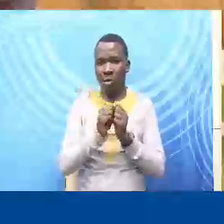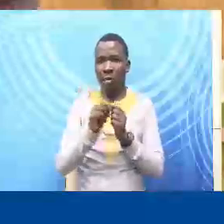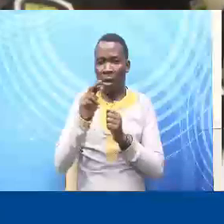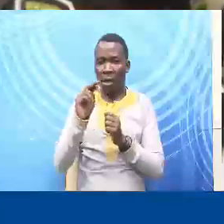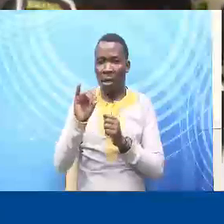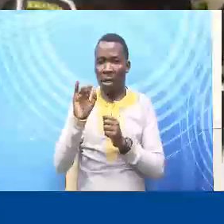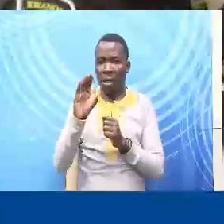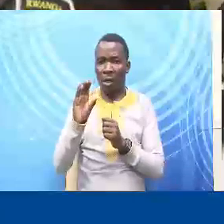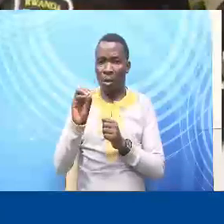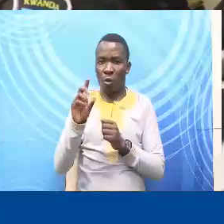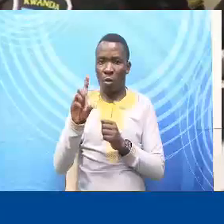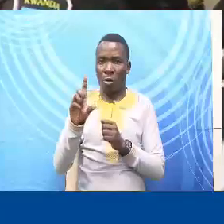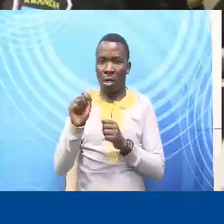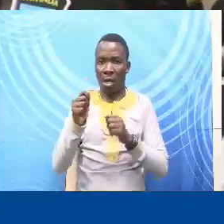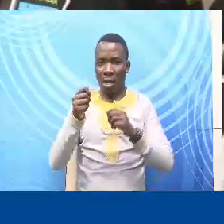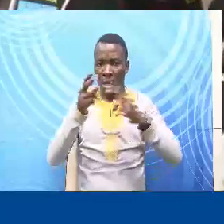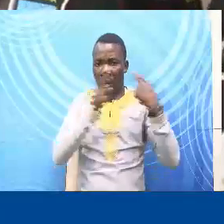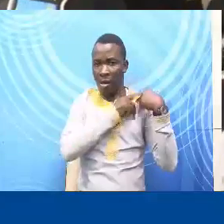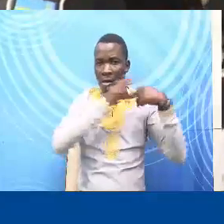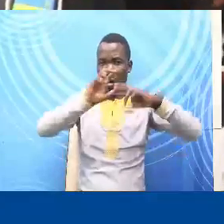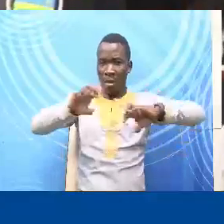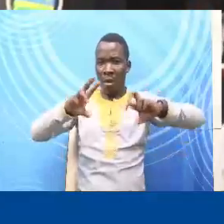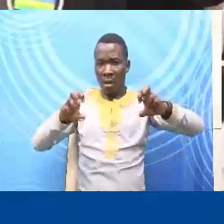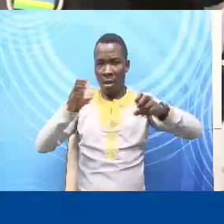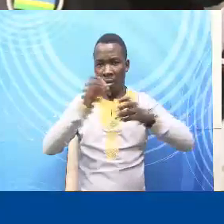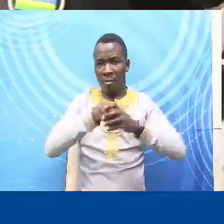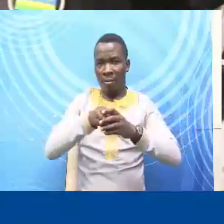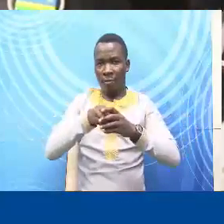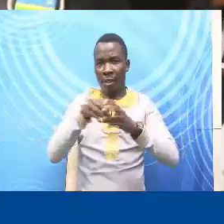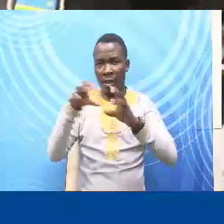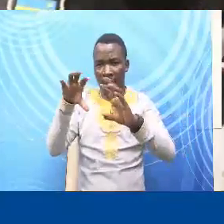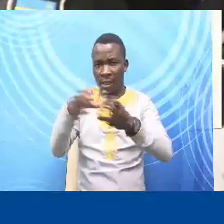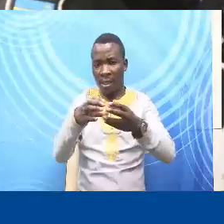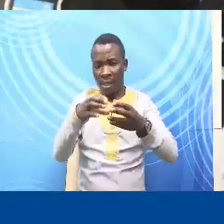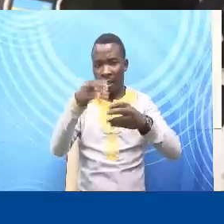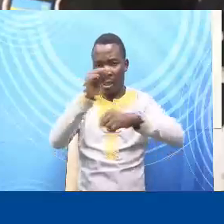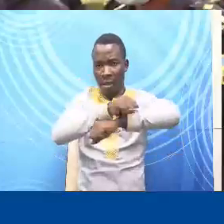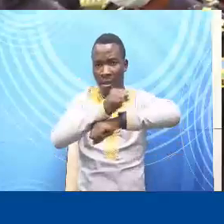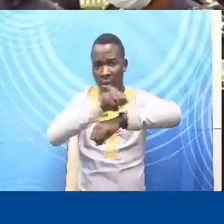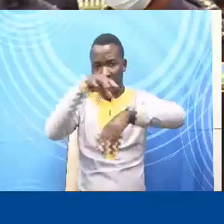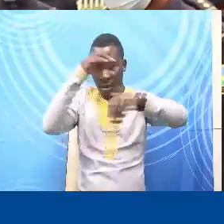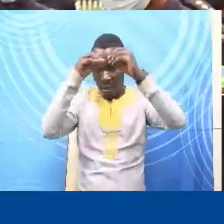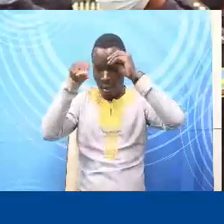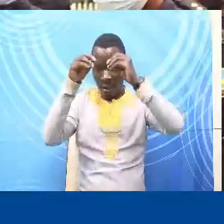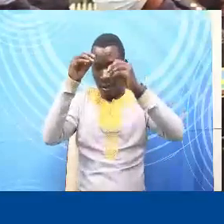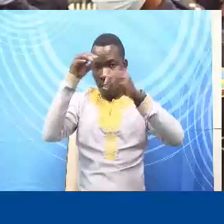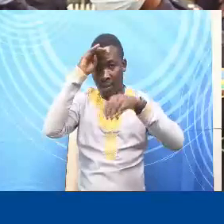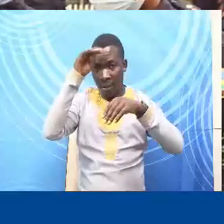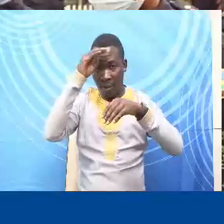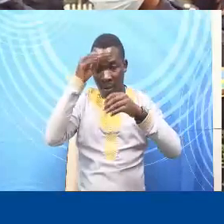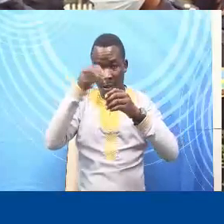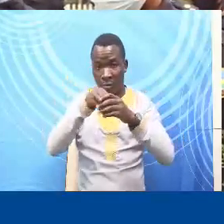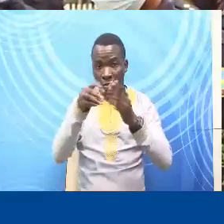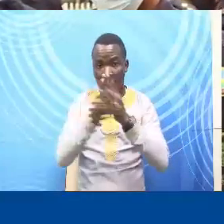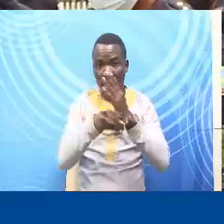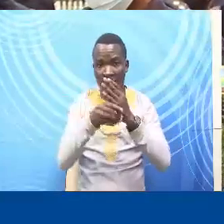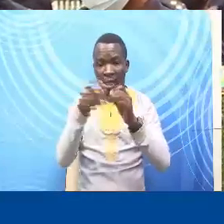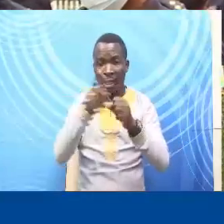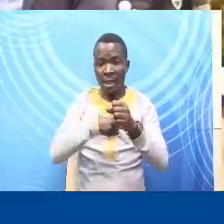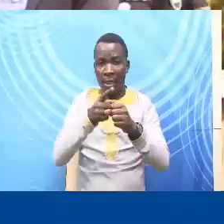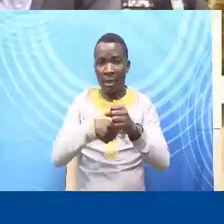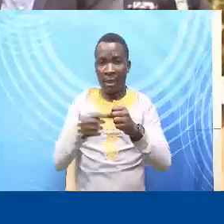rwego rushinzwe intwari z'igihugu imidari n'impeta by'ishimwe ceno iri tsinda ryiga mu ishuri rikuru rya polisi rire mu karere ka Musanze ryahise